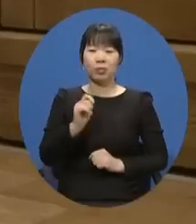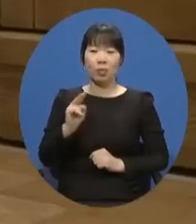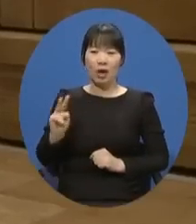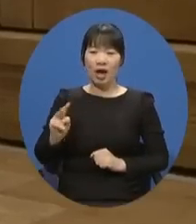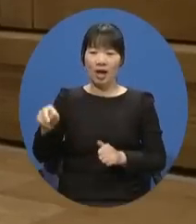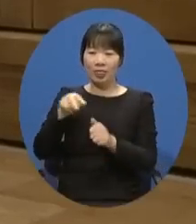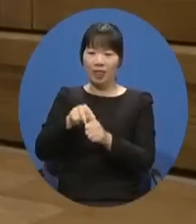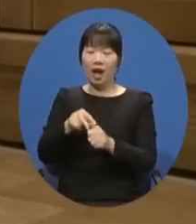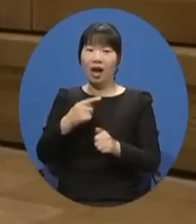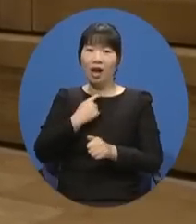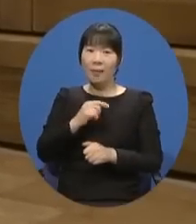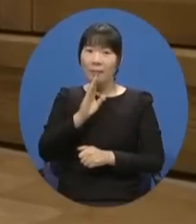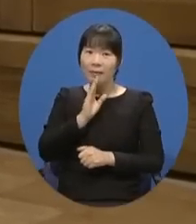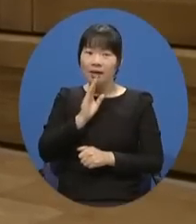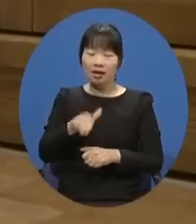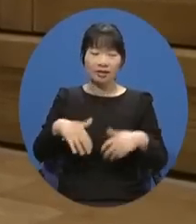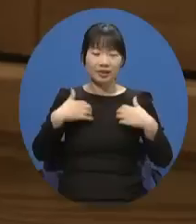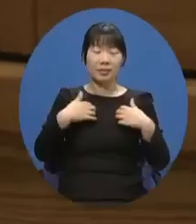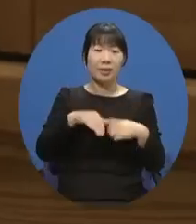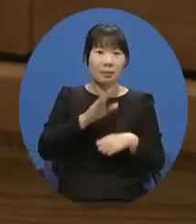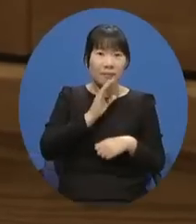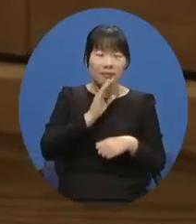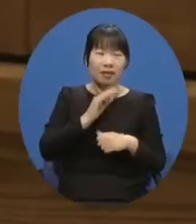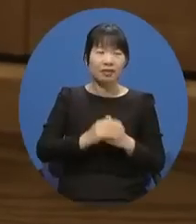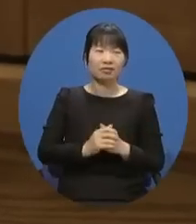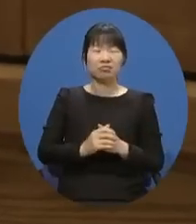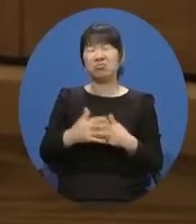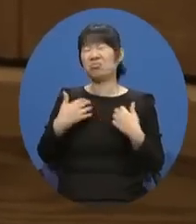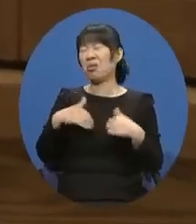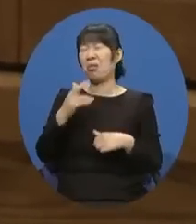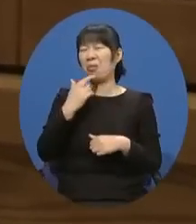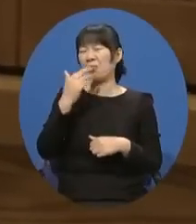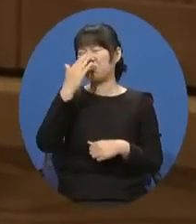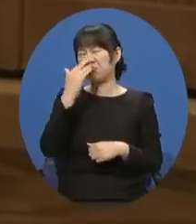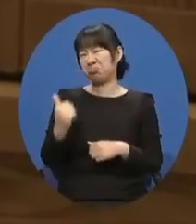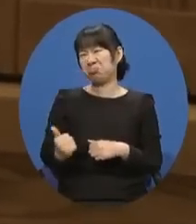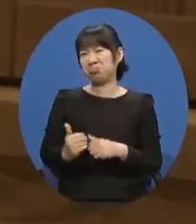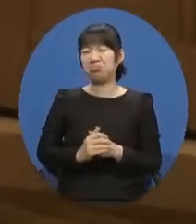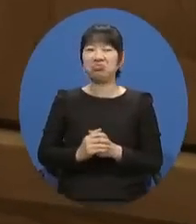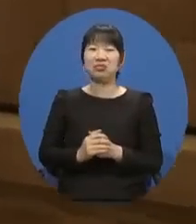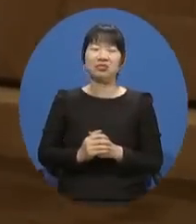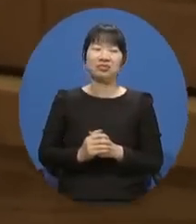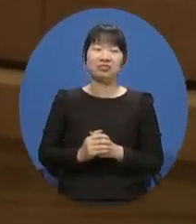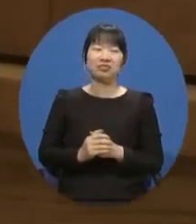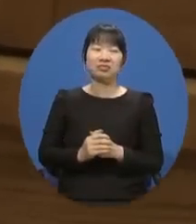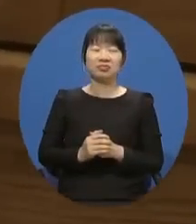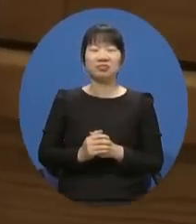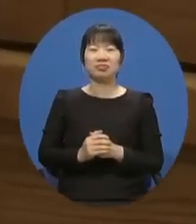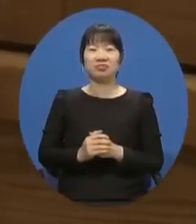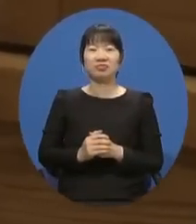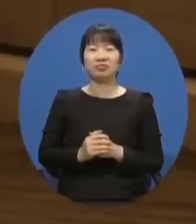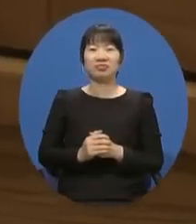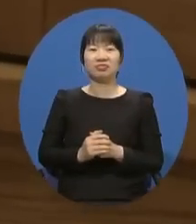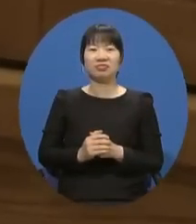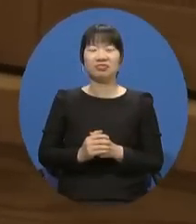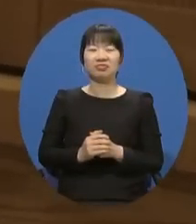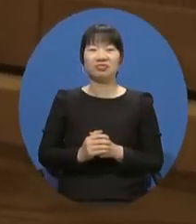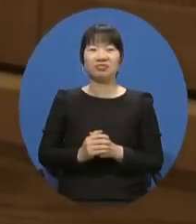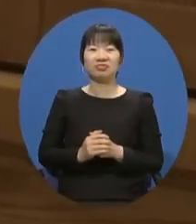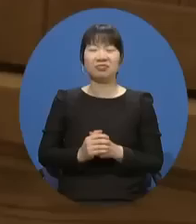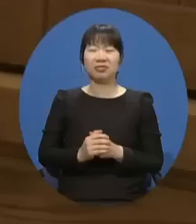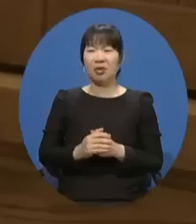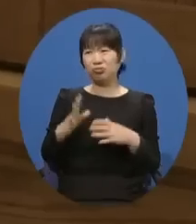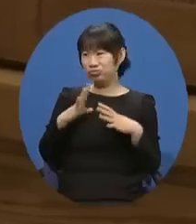타봤죠? 어. 재밌었어요? 응. 안 재밌었어. 귀에 가문에 가까이 와도.